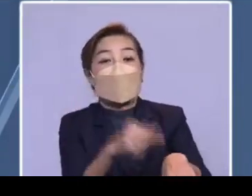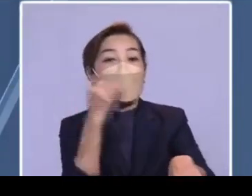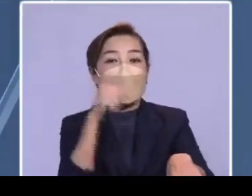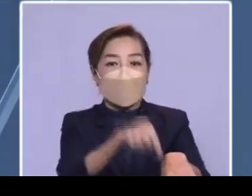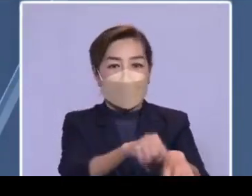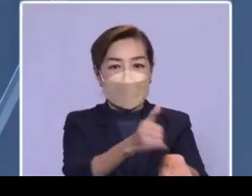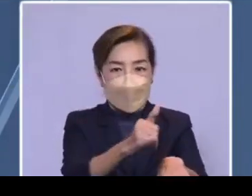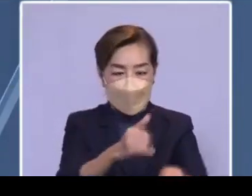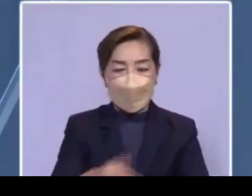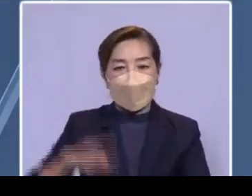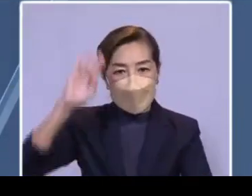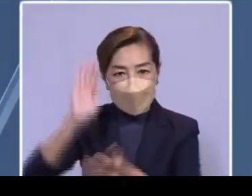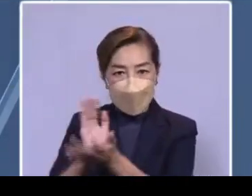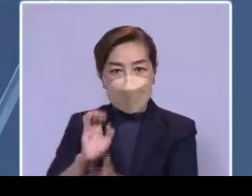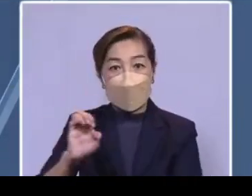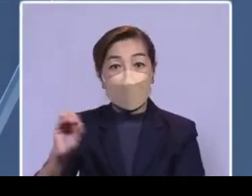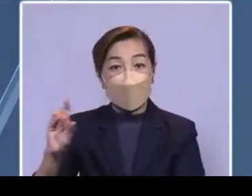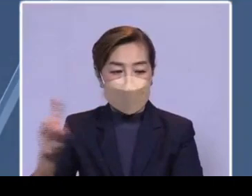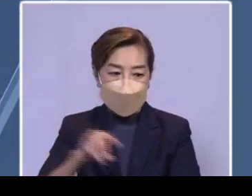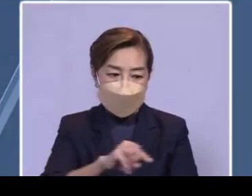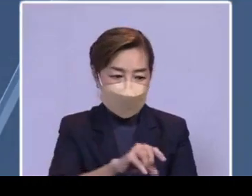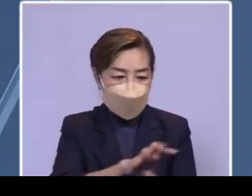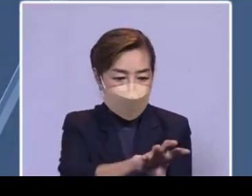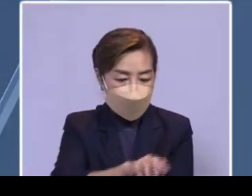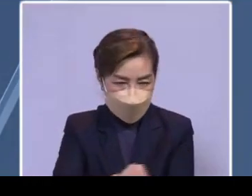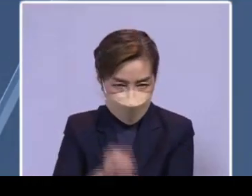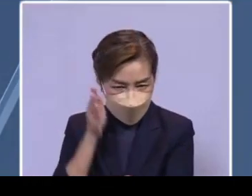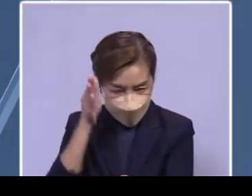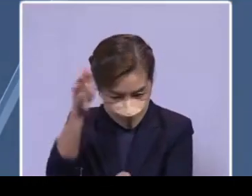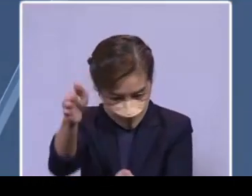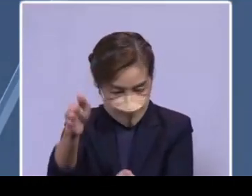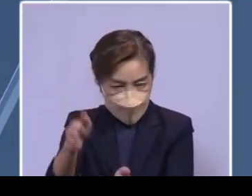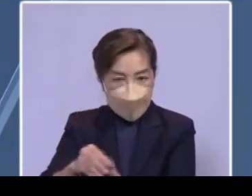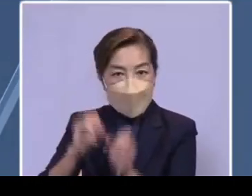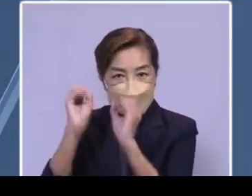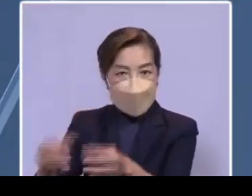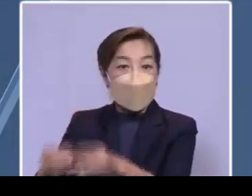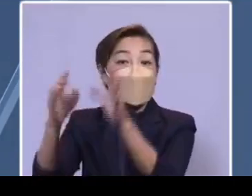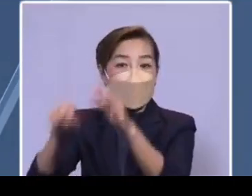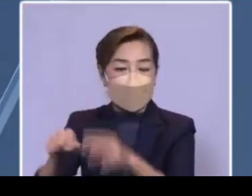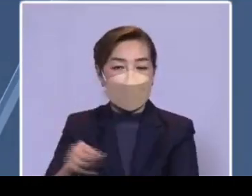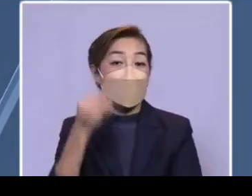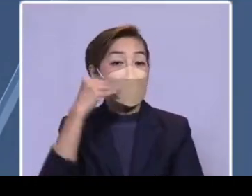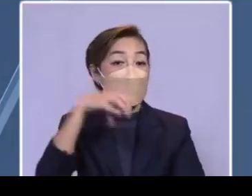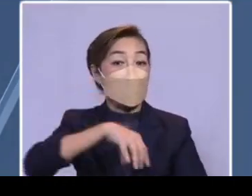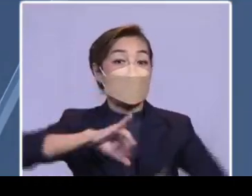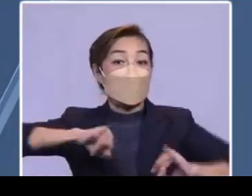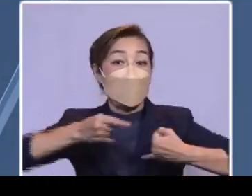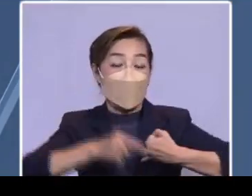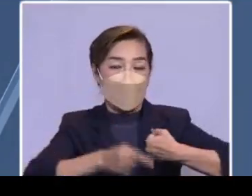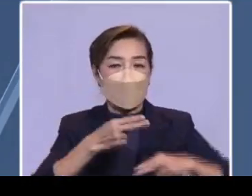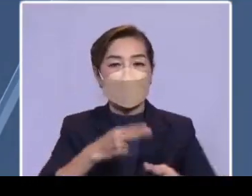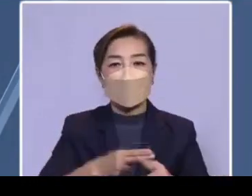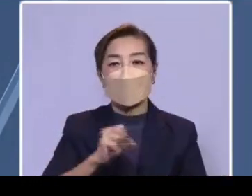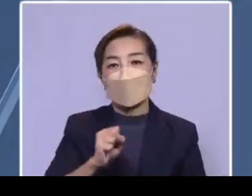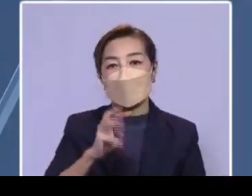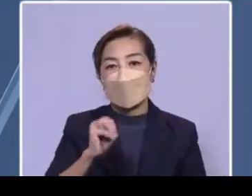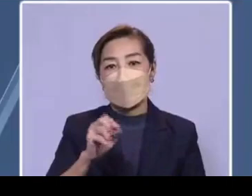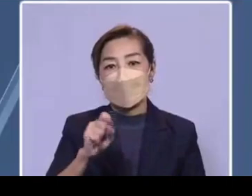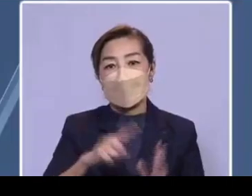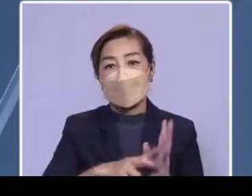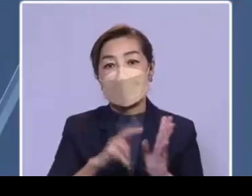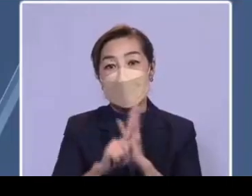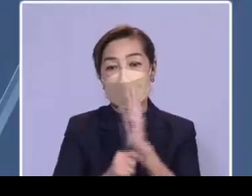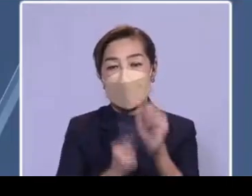เก็บไว้เพื่อที่จะไปทำลายต่อไปนะครับไปสอบถามเจ้าของบ้านครับเจ้าของบ้านชื่อว่าพี่สมศักดิ์อายุ 64